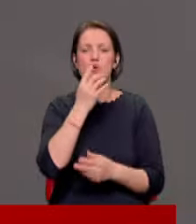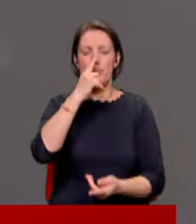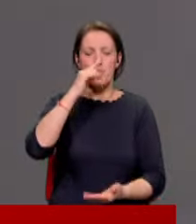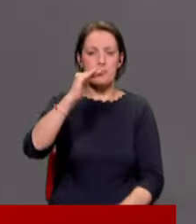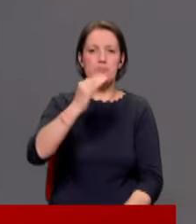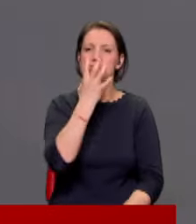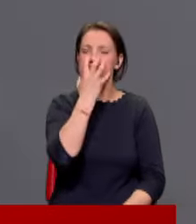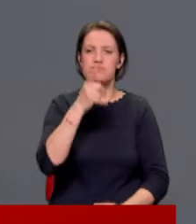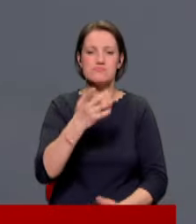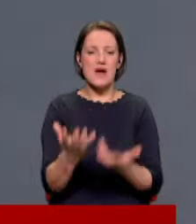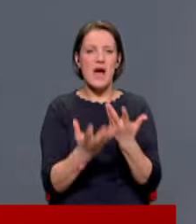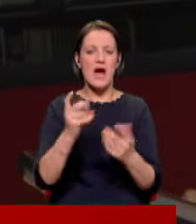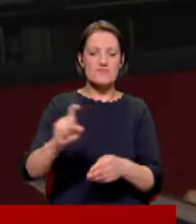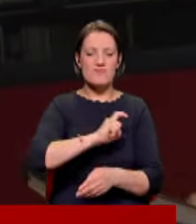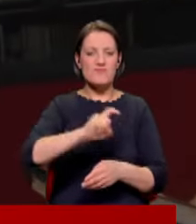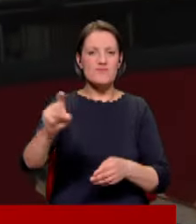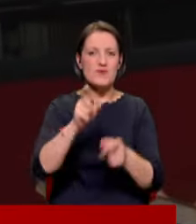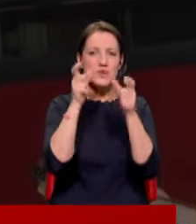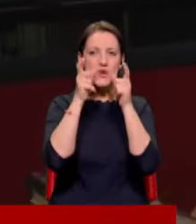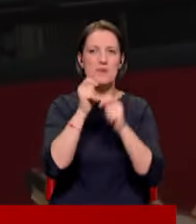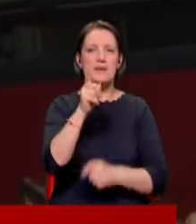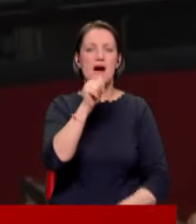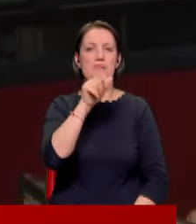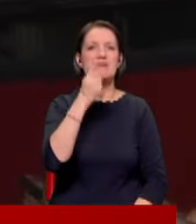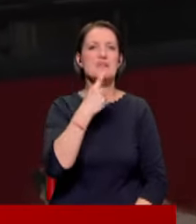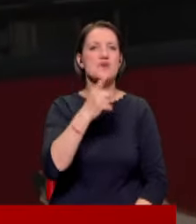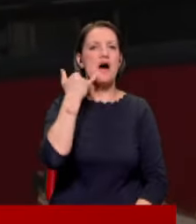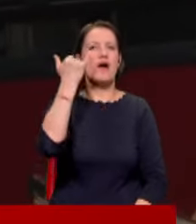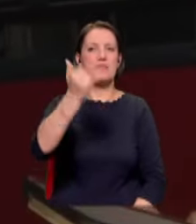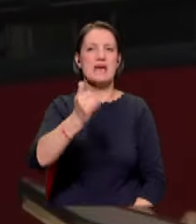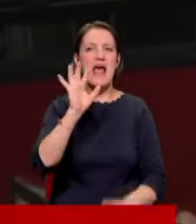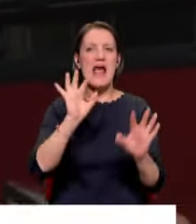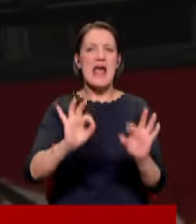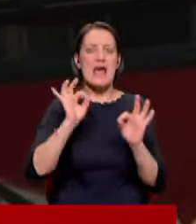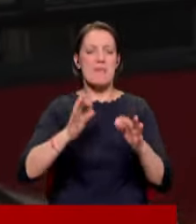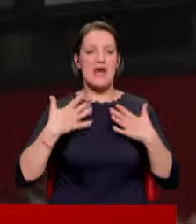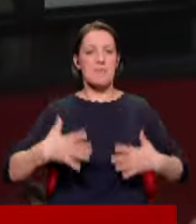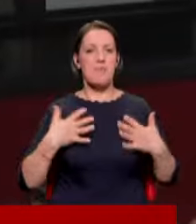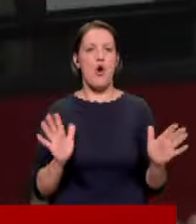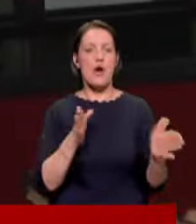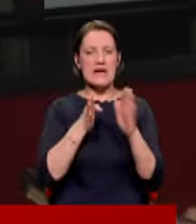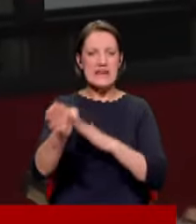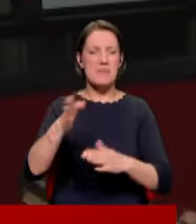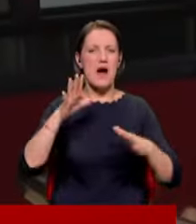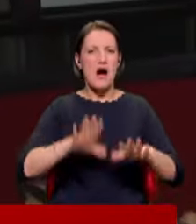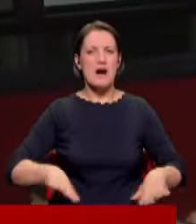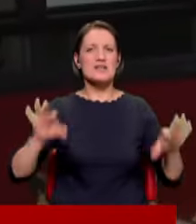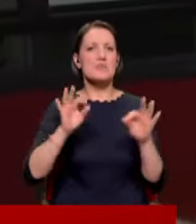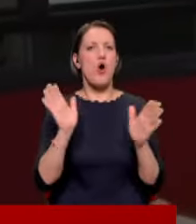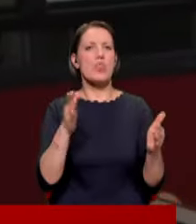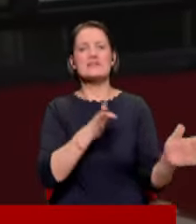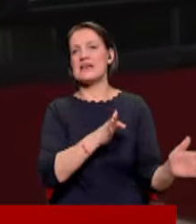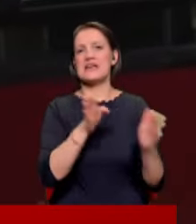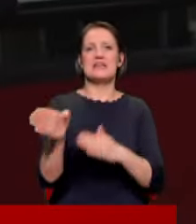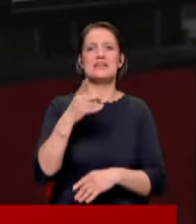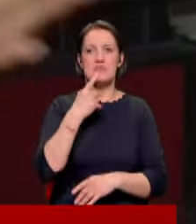tüpü kaynak cihazları dikkat çekti. Bir abi demiş ki aramış. Demiş ki hemen giysi odasına gidin. Hazırlanma bilmem ne odasına gidin